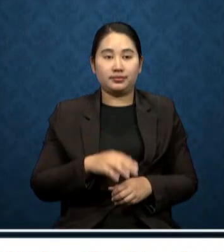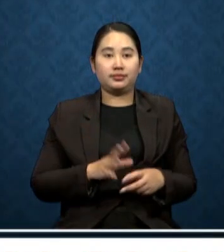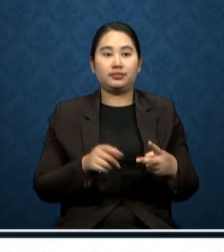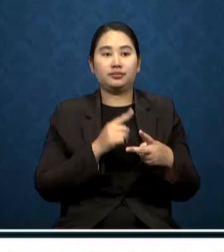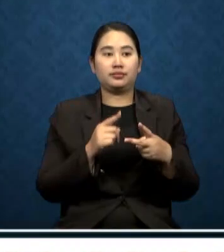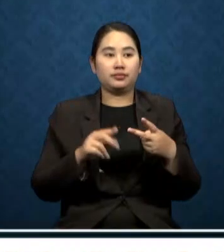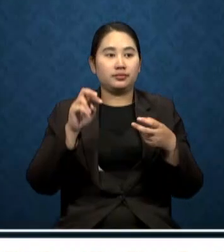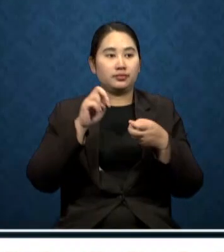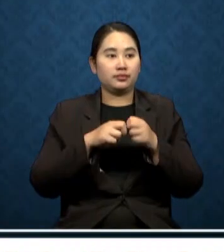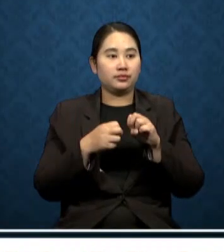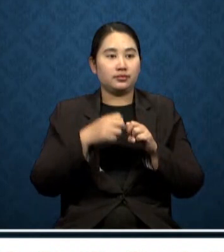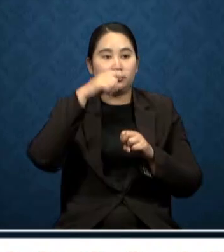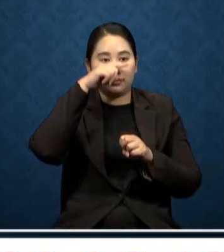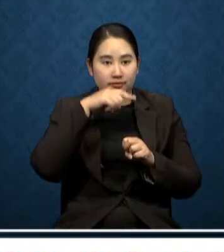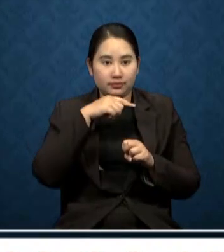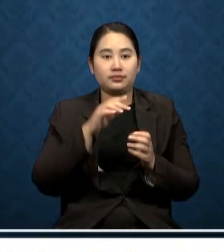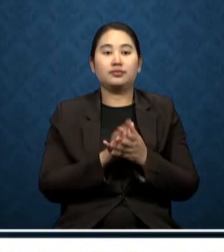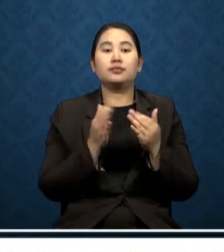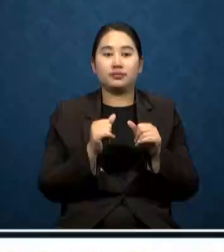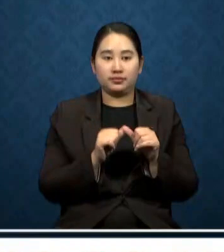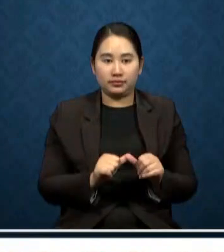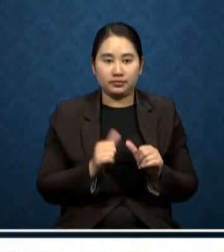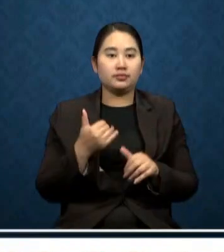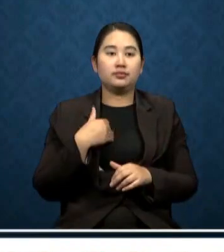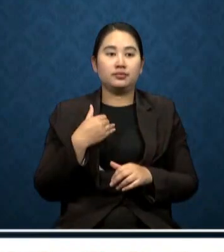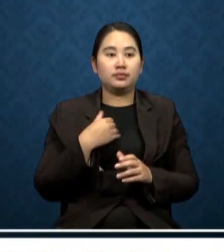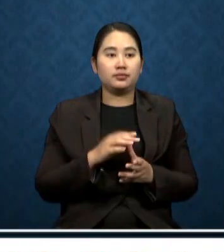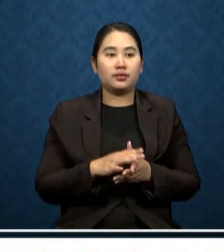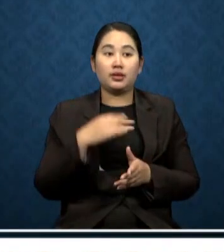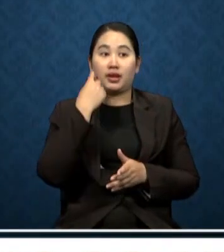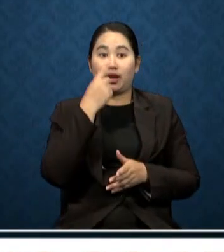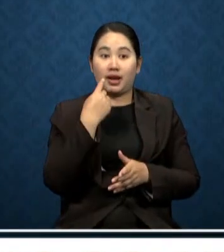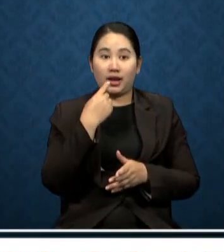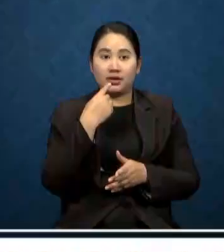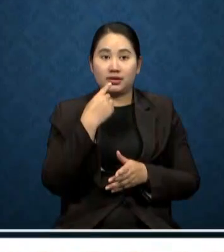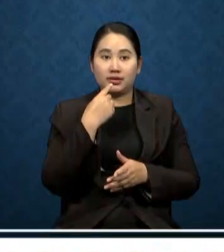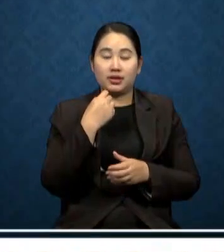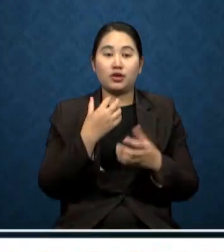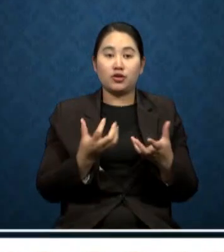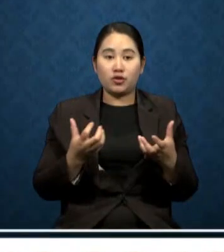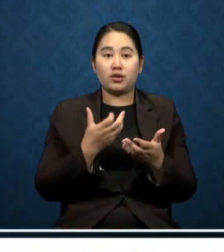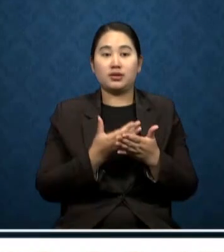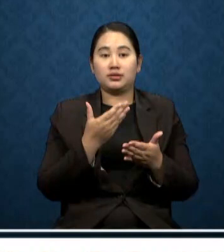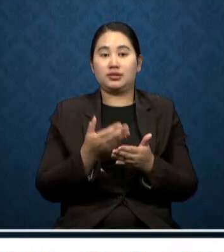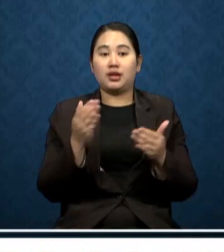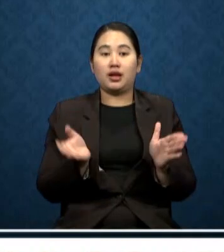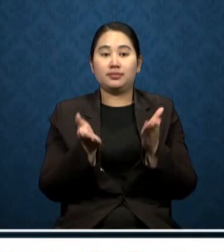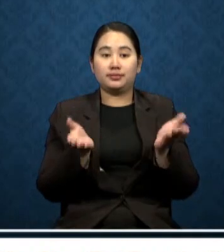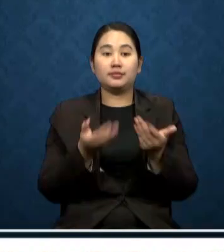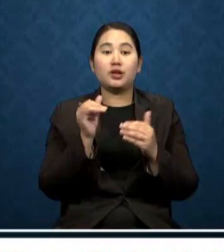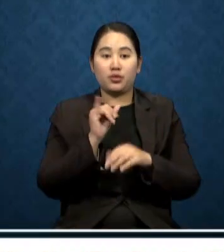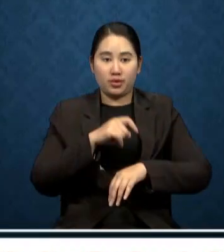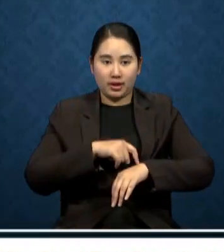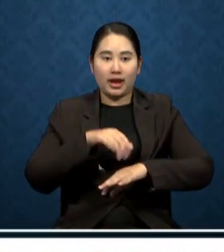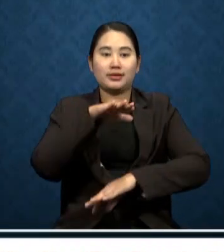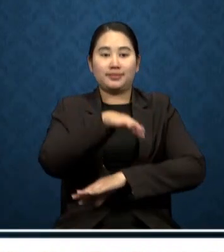istic ไทยำกดิศาคดภาสัคมตอนนี้ก็ยงอยู่ท่านใดทยัไมไดอุดน้นผลิทภัณฑให้กำลงใจก็ยังมเวลา